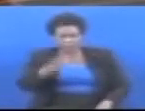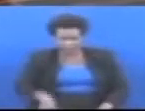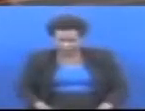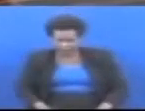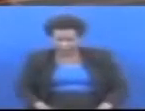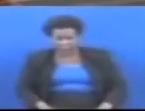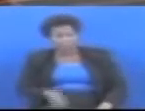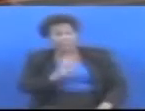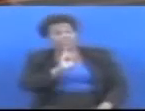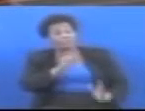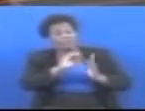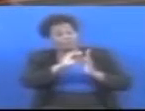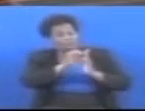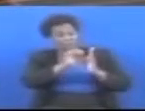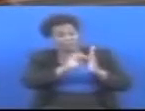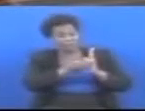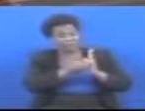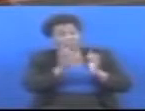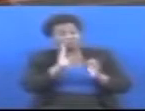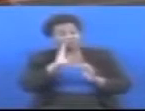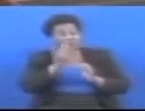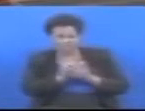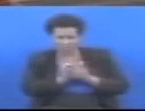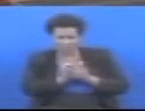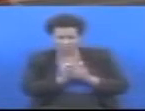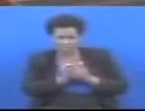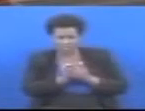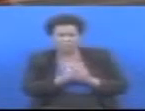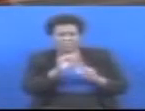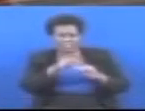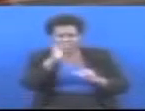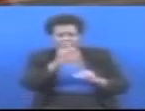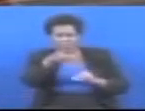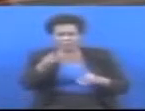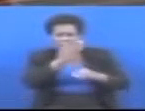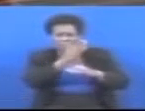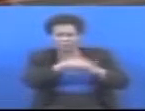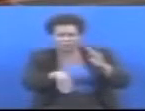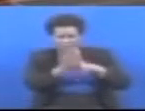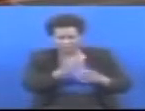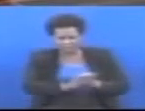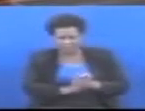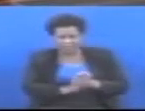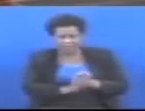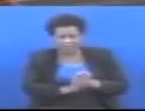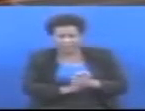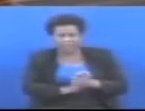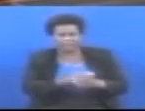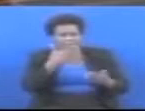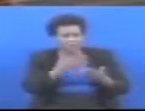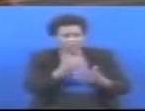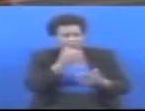muhimu na nyeti hususan kwa watu wenye ulemavu vilivyoainishwa kwenye mwongozo huo ni alama za utambuzi, usalama